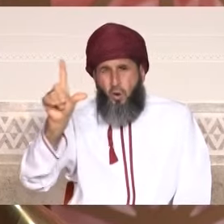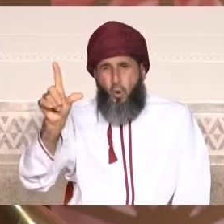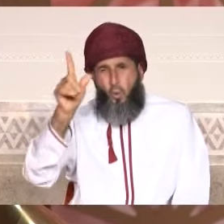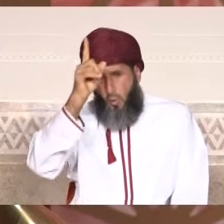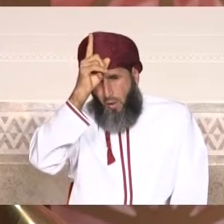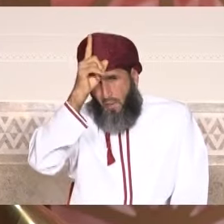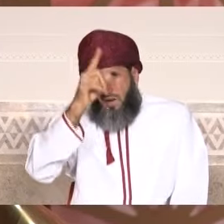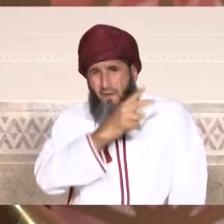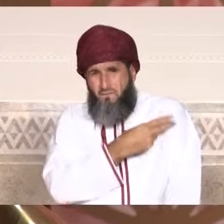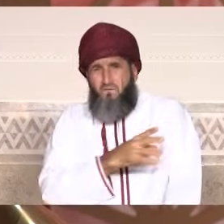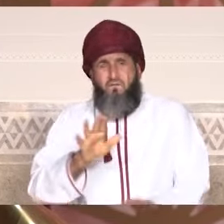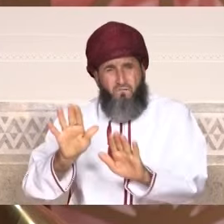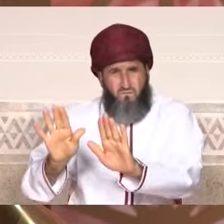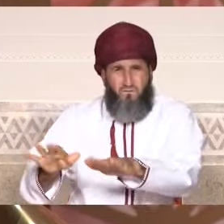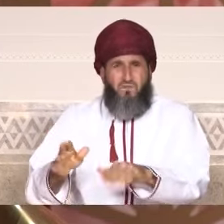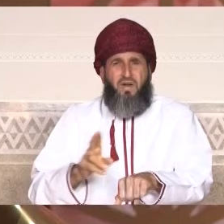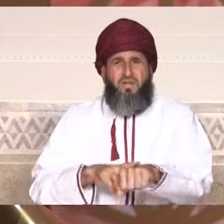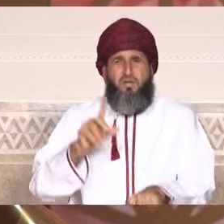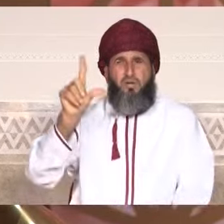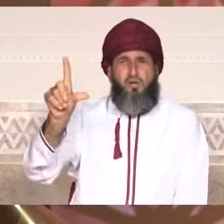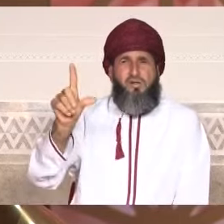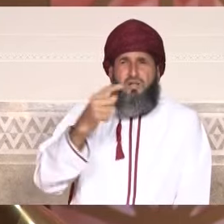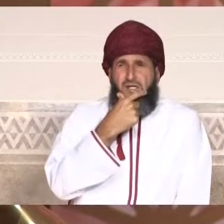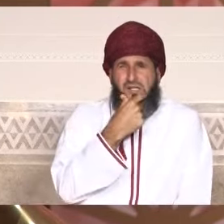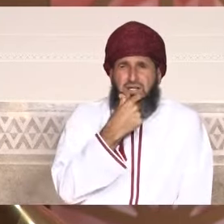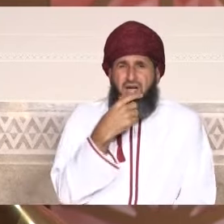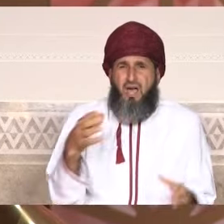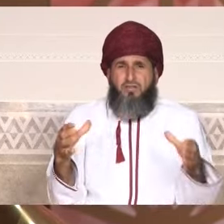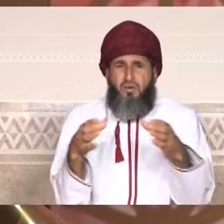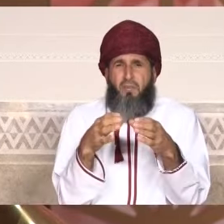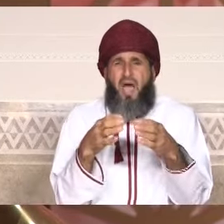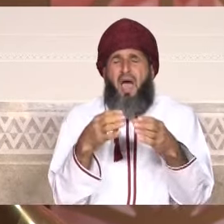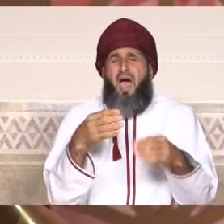وجذورها لاتينية، موجود يسمى في اللغة الإنجليزية أيضا، يسمى جمع العظمة،